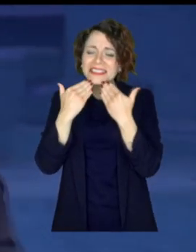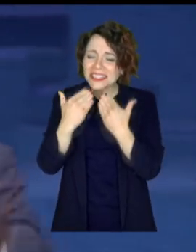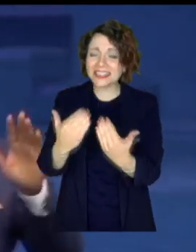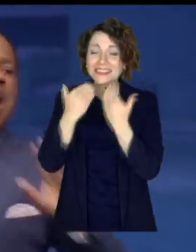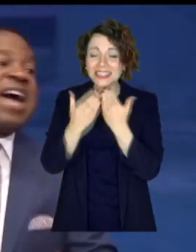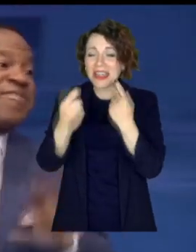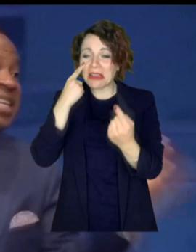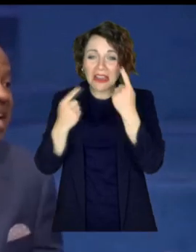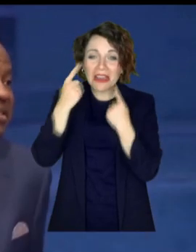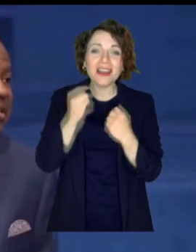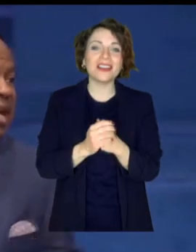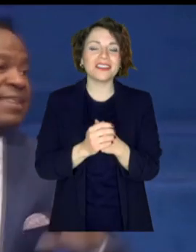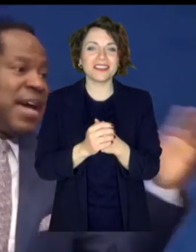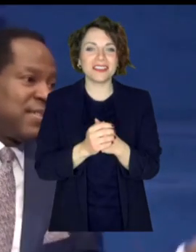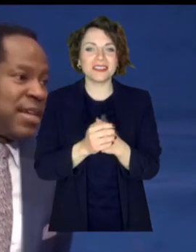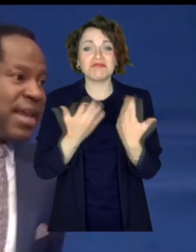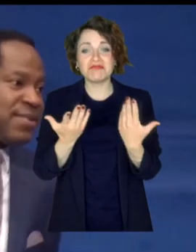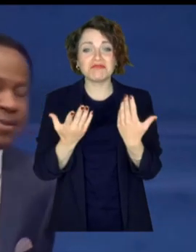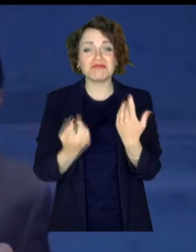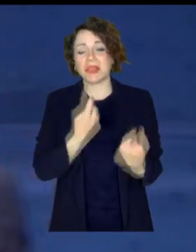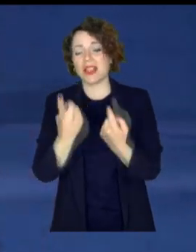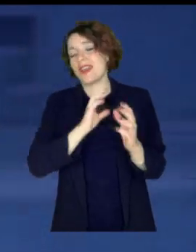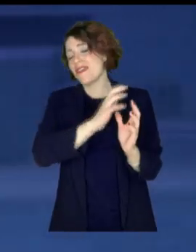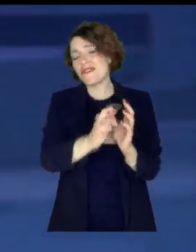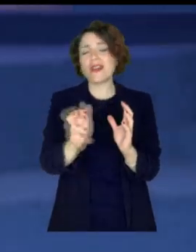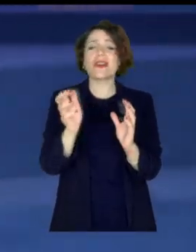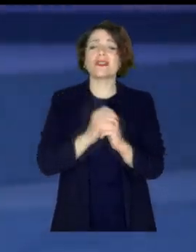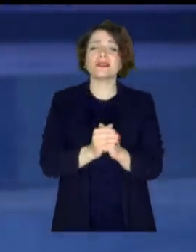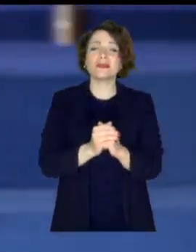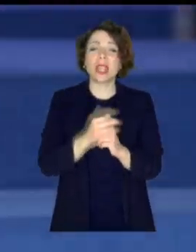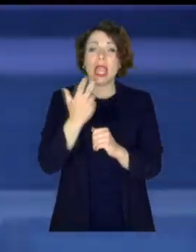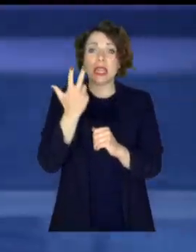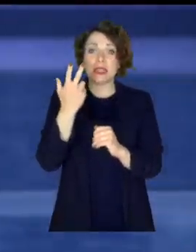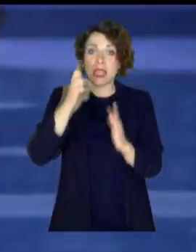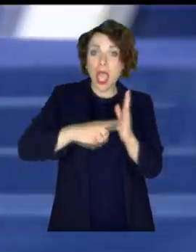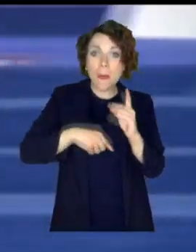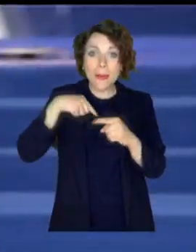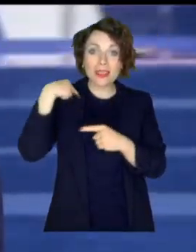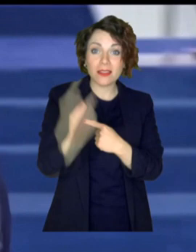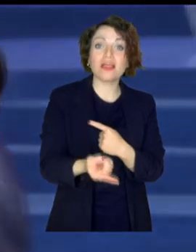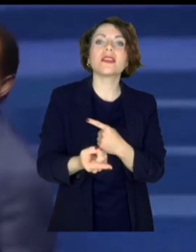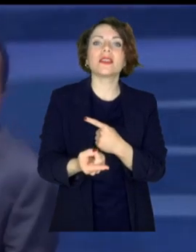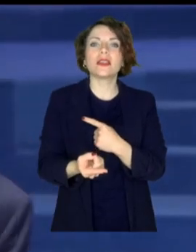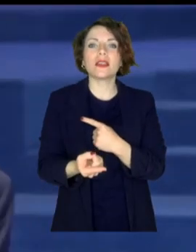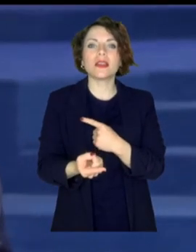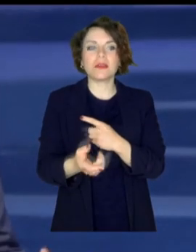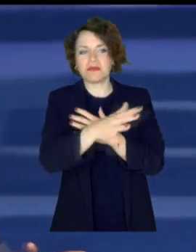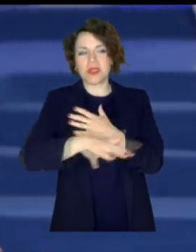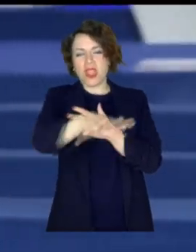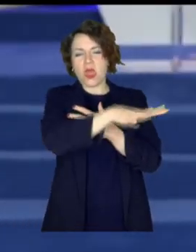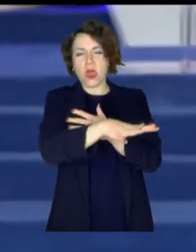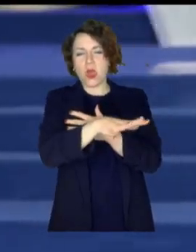grazie. Poi, dopo varie danze e balletti, 3 mesi dopo, torni in quella